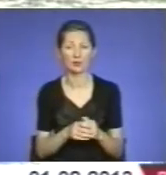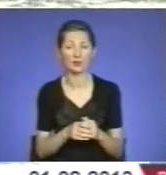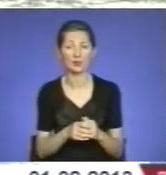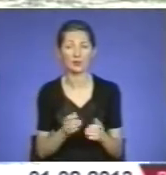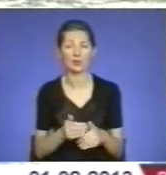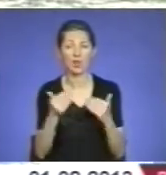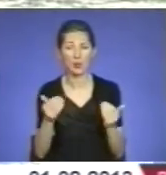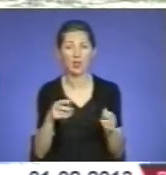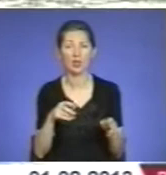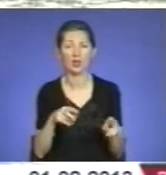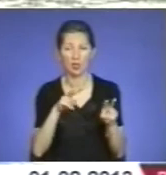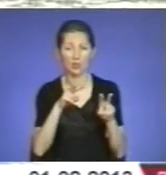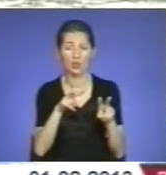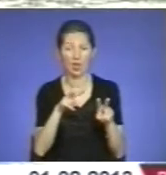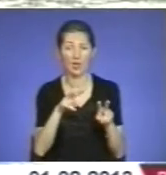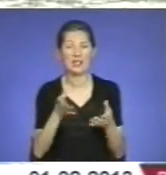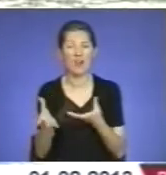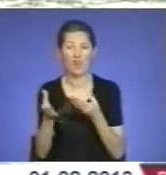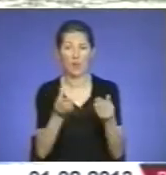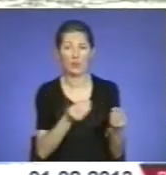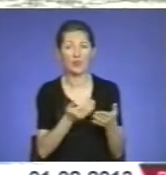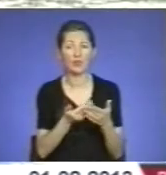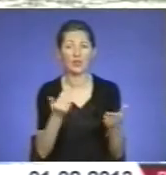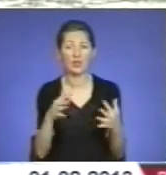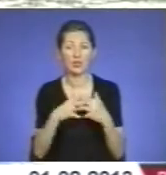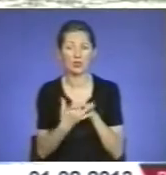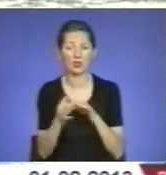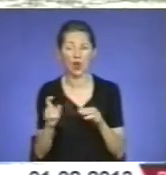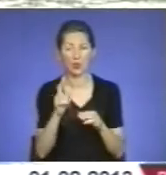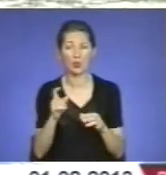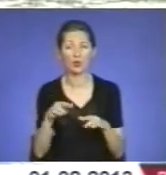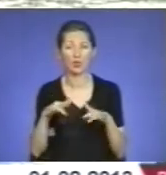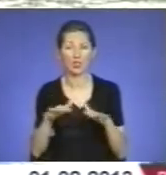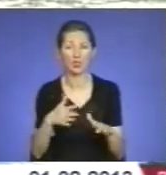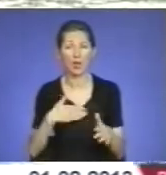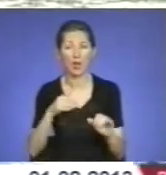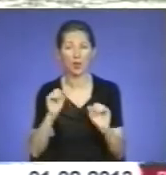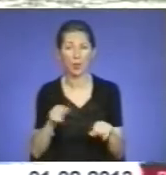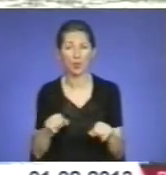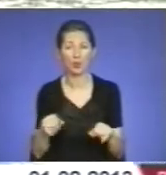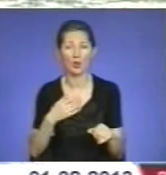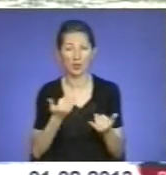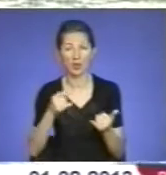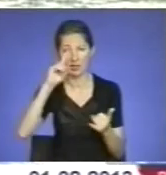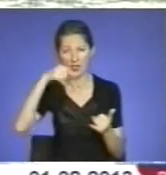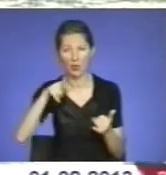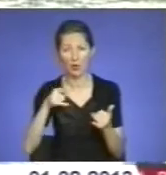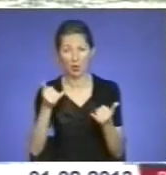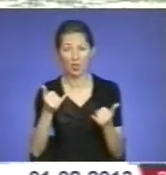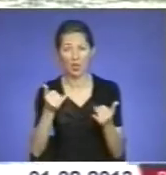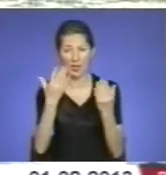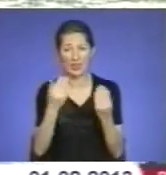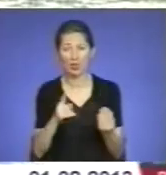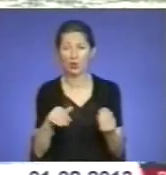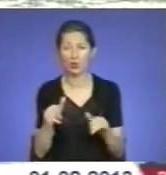Найбільше спостерігається вплив від сільськогосподарської діяльності. Ми можемо, всі ми зараз знаємо на сьогоднішній день, що